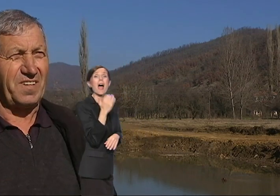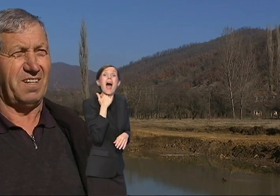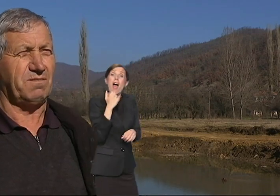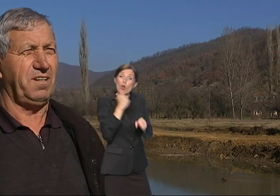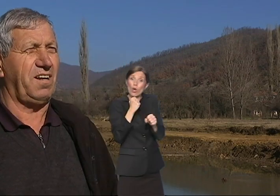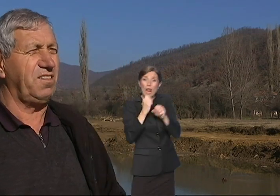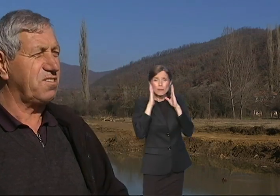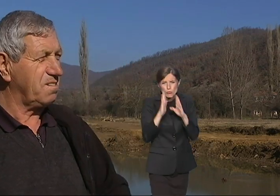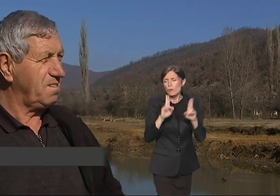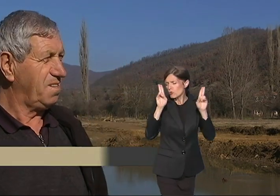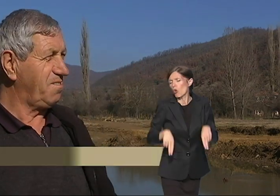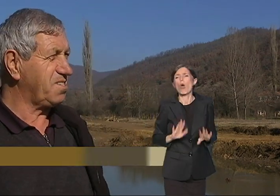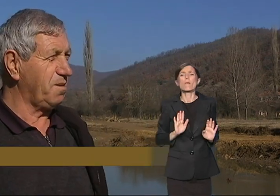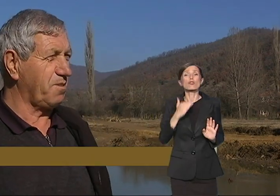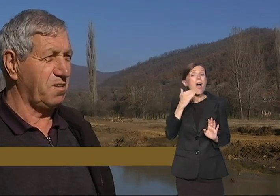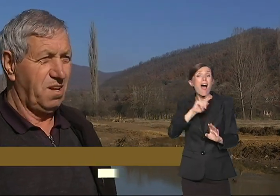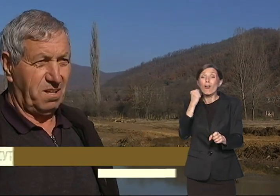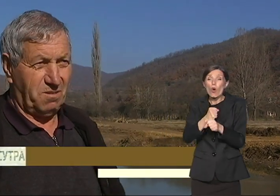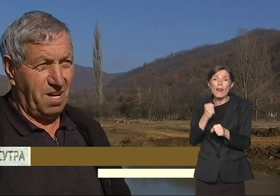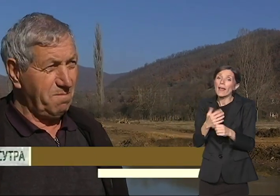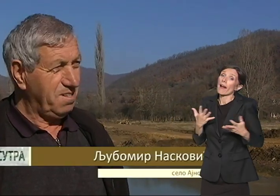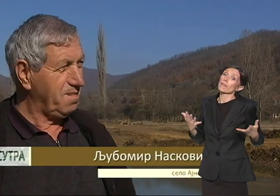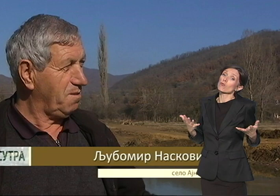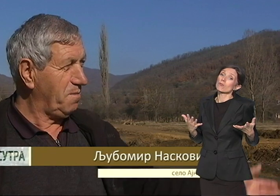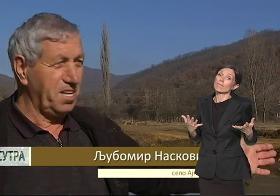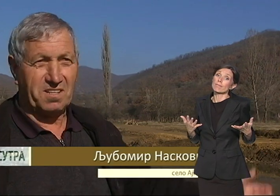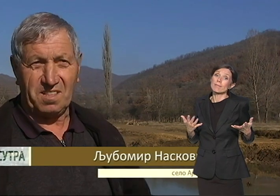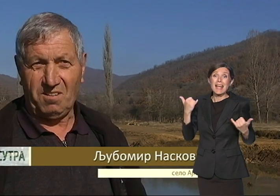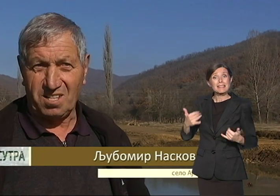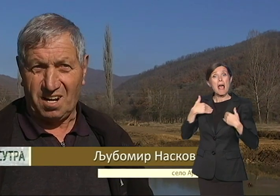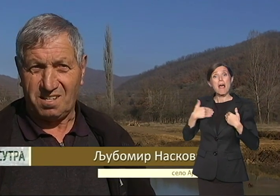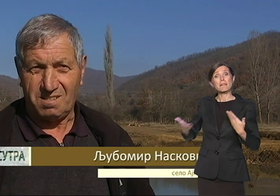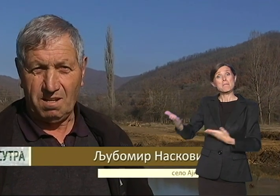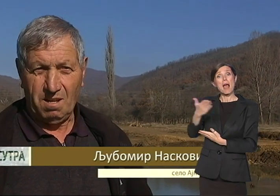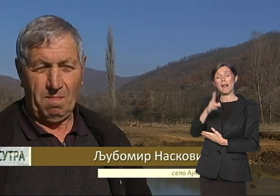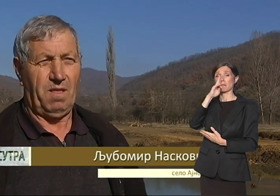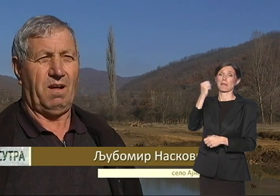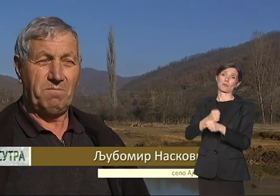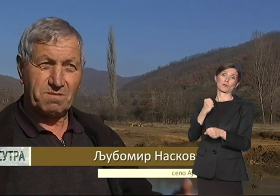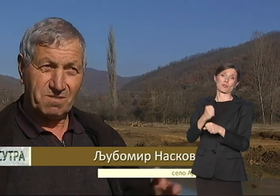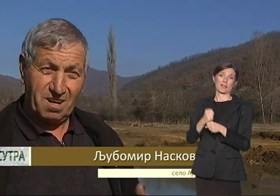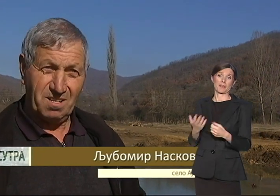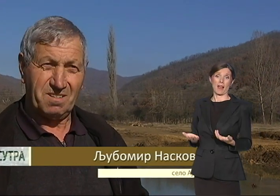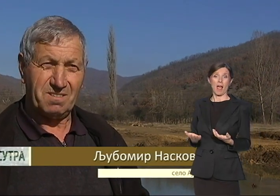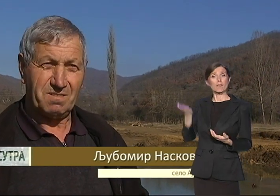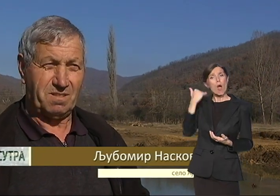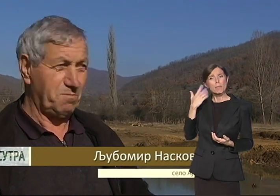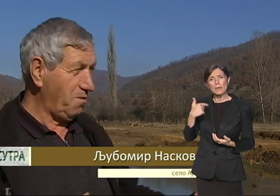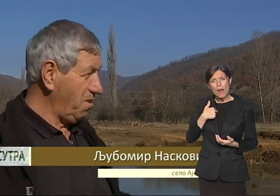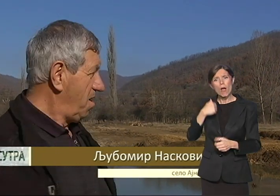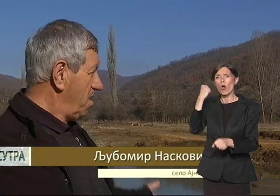imačeš sve. Ne radiš, vršena posla. Ova mladina sad ne voli da radite. A mi smo radili.